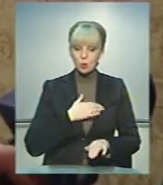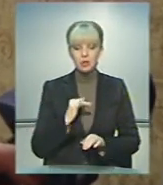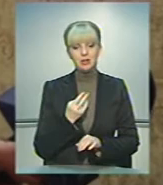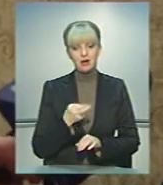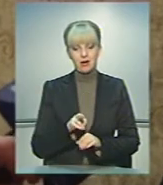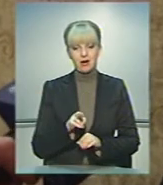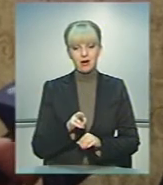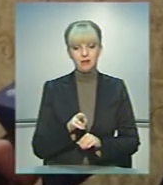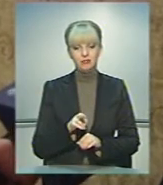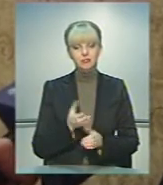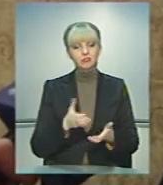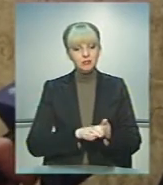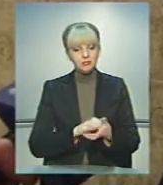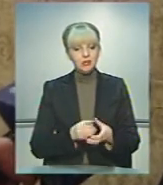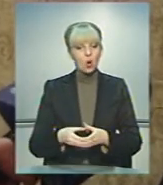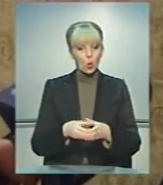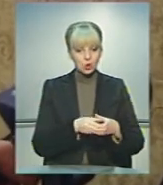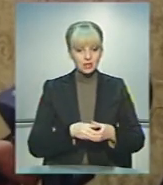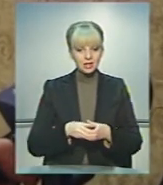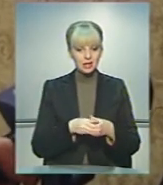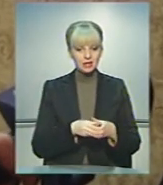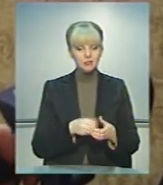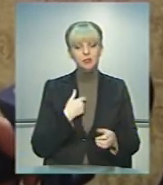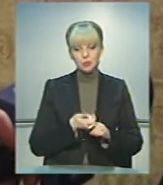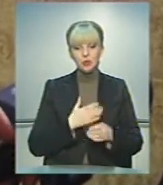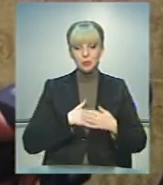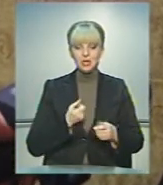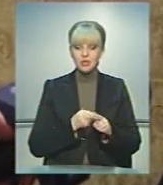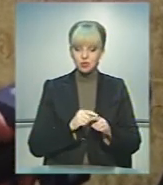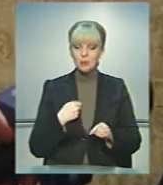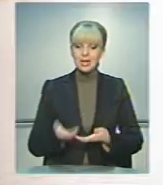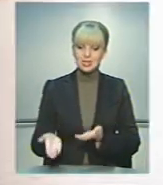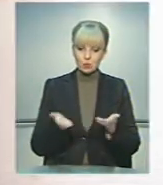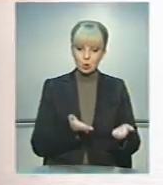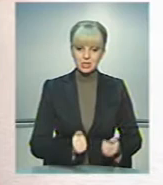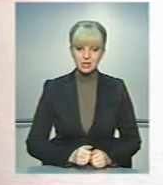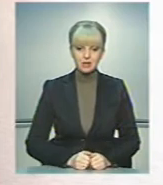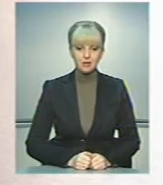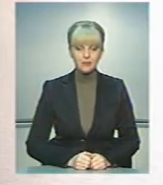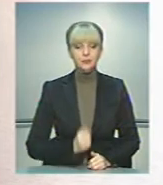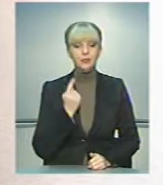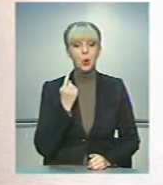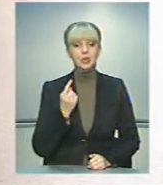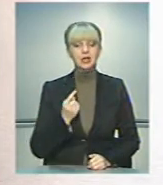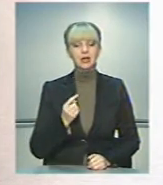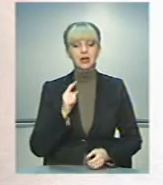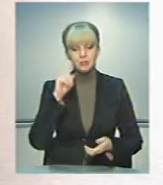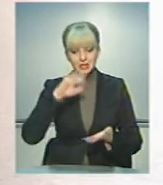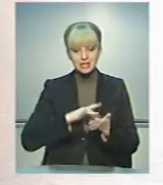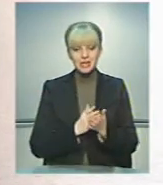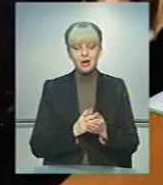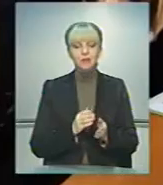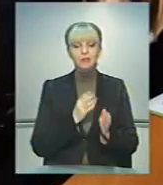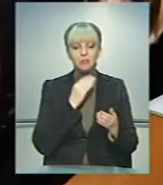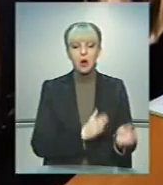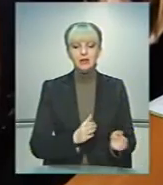для знайомства з колективом. Мені дуже приємно за те, що запросили. Однією з цілей форуму є також